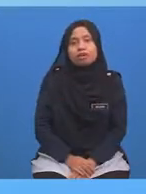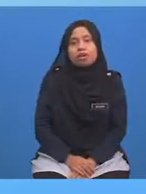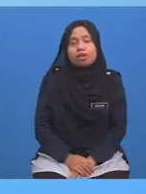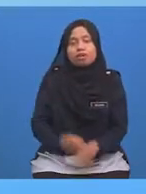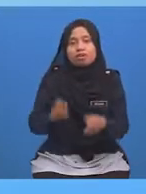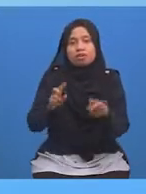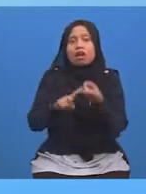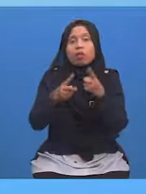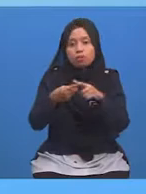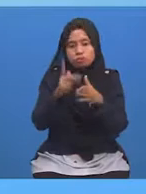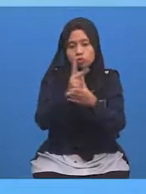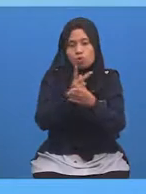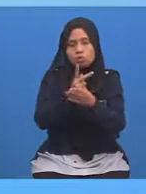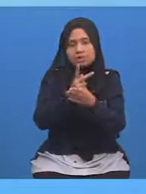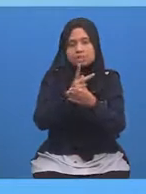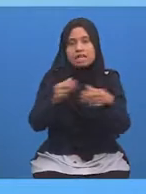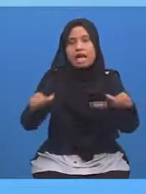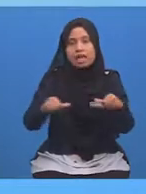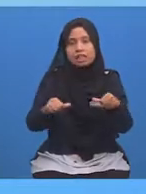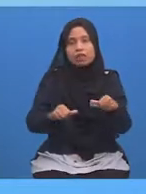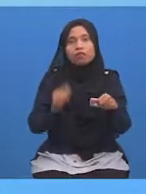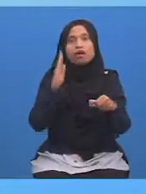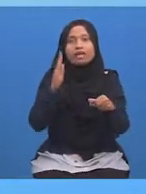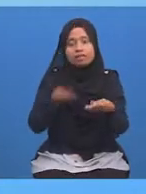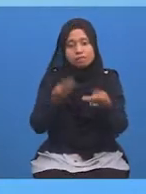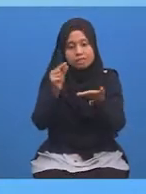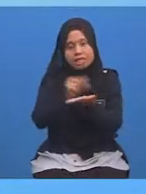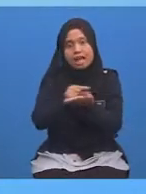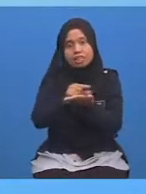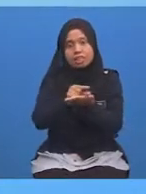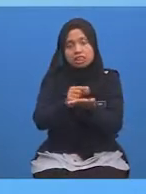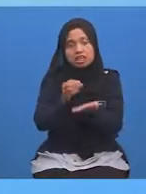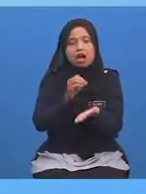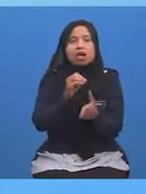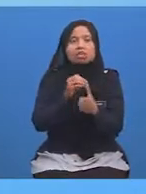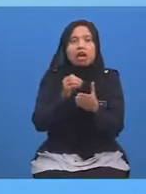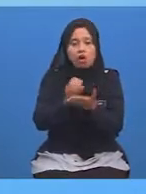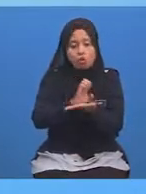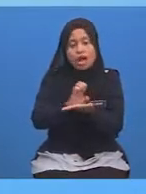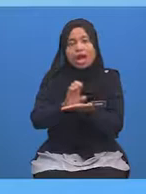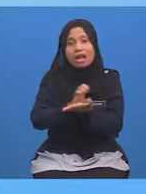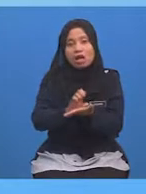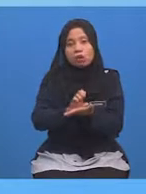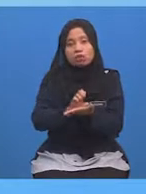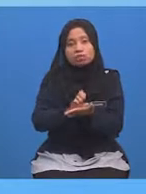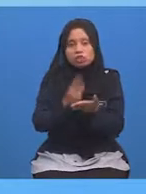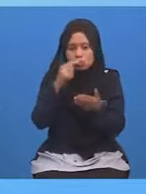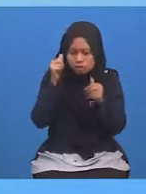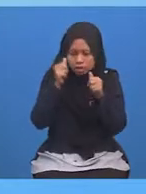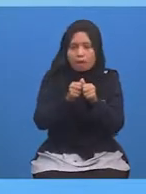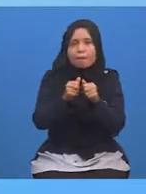Rakan kongsi aktif ini akan dibayar gaji atau allowance mengikut syarat-syarat perjanjian.